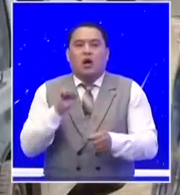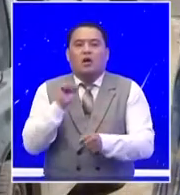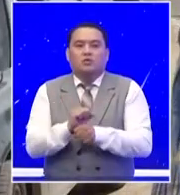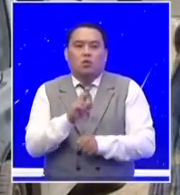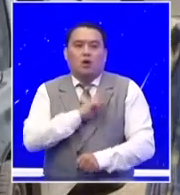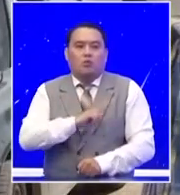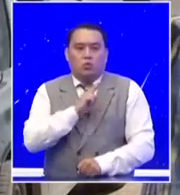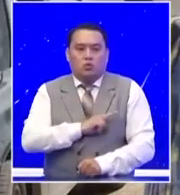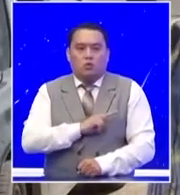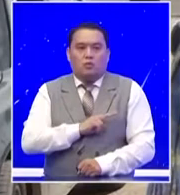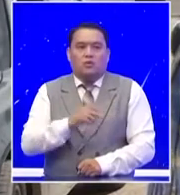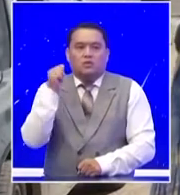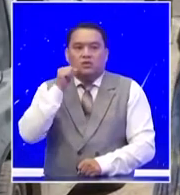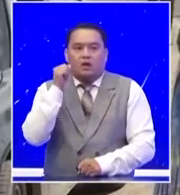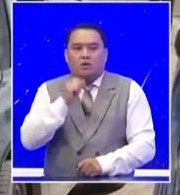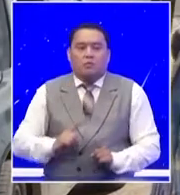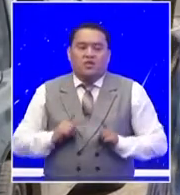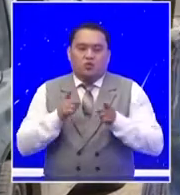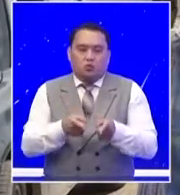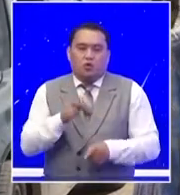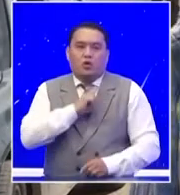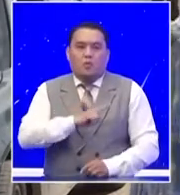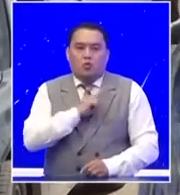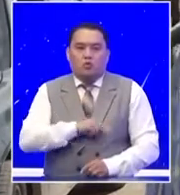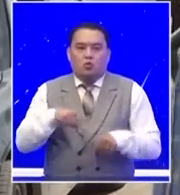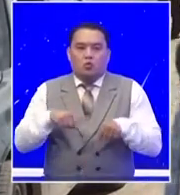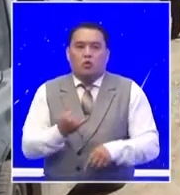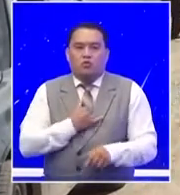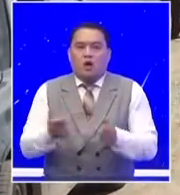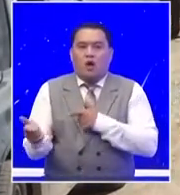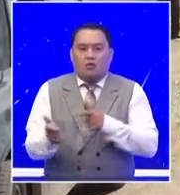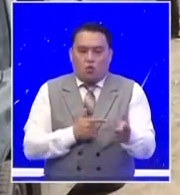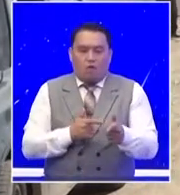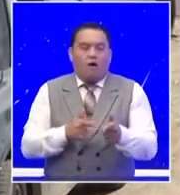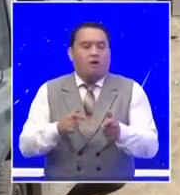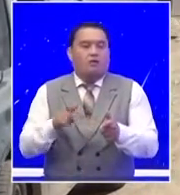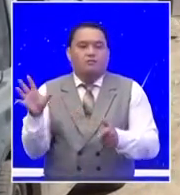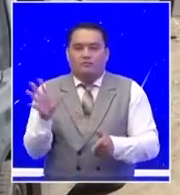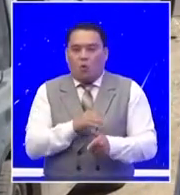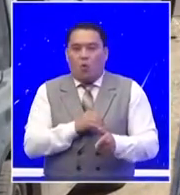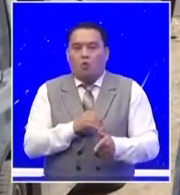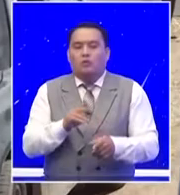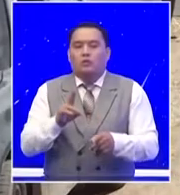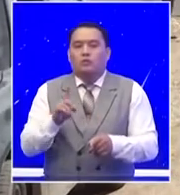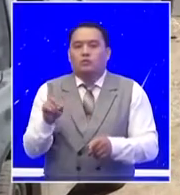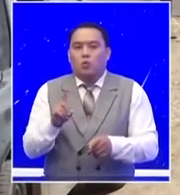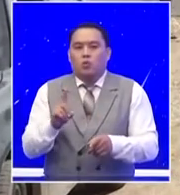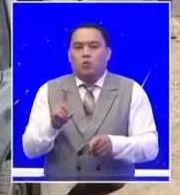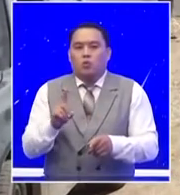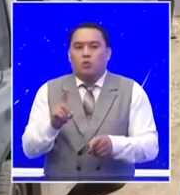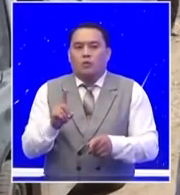работу по лоткам, мы завтра можем, послезавтра можем начать работу здесь. У нас здесь все готово, у нас только вот подготовить основания